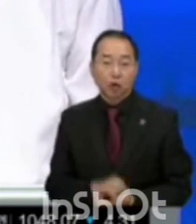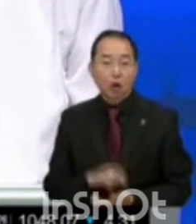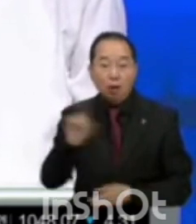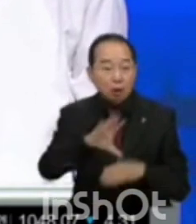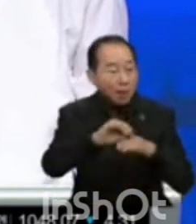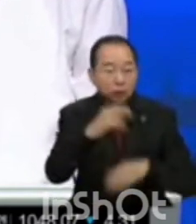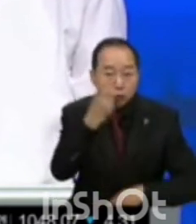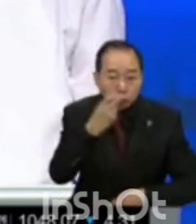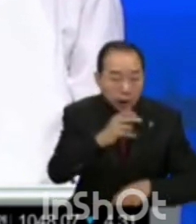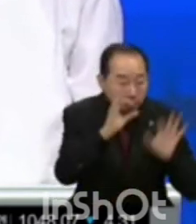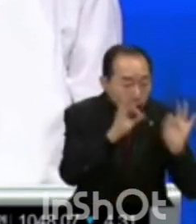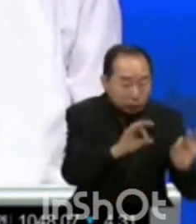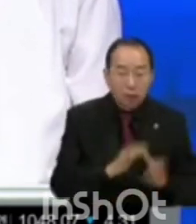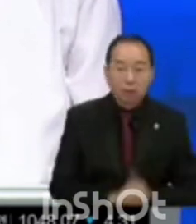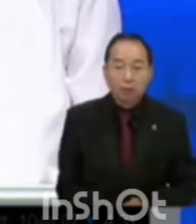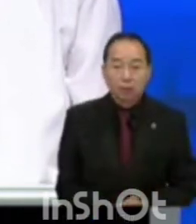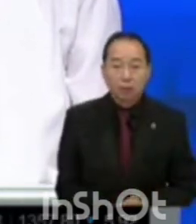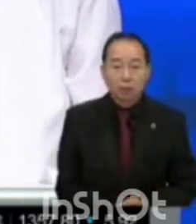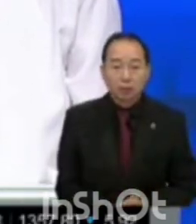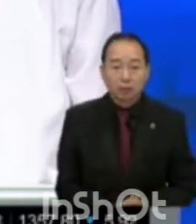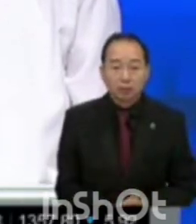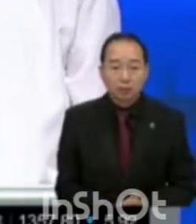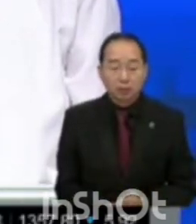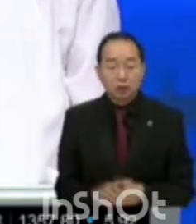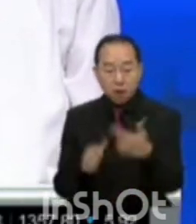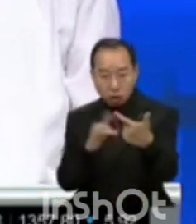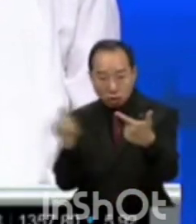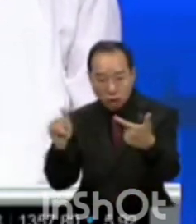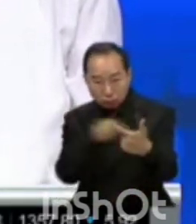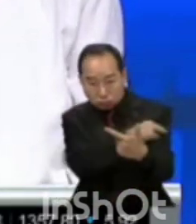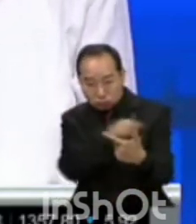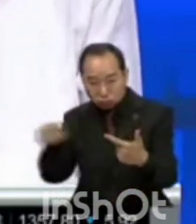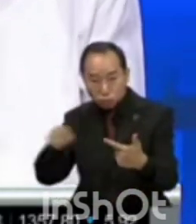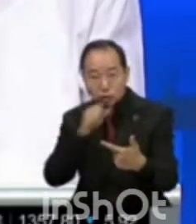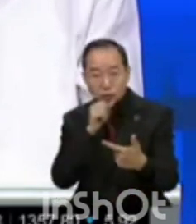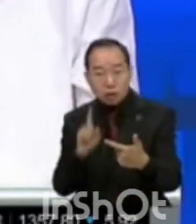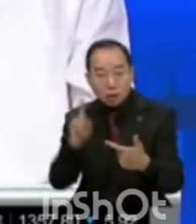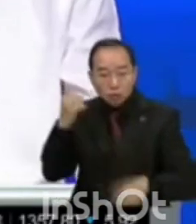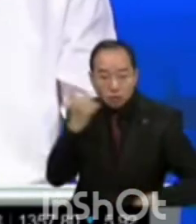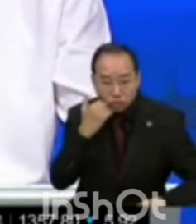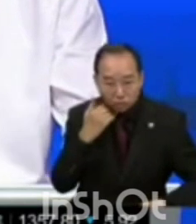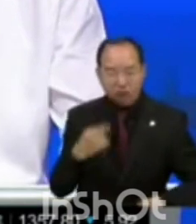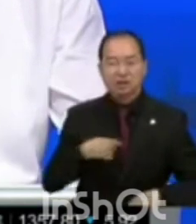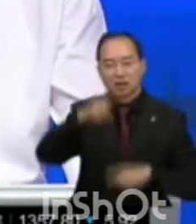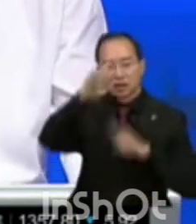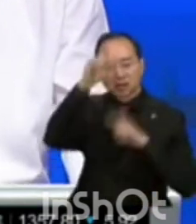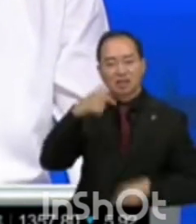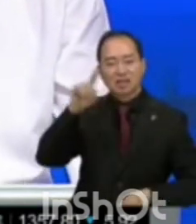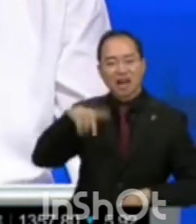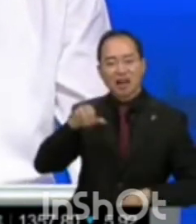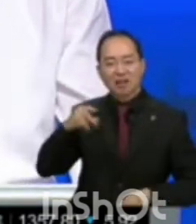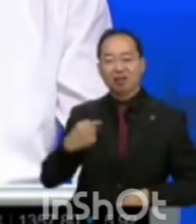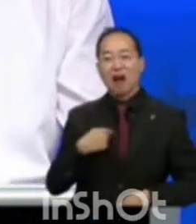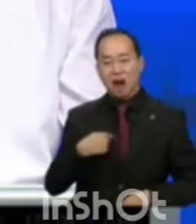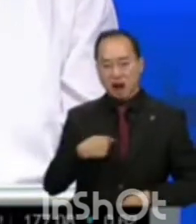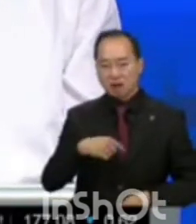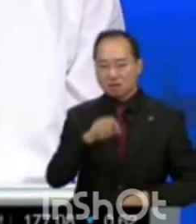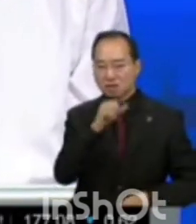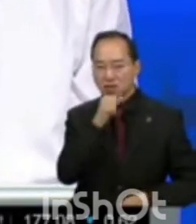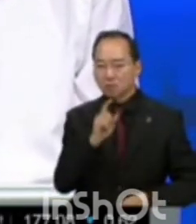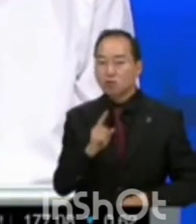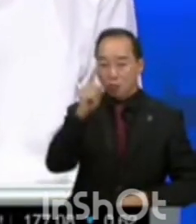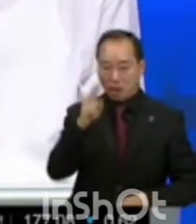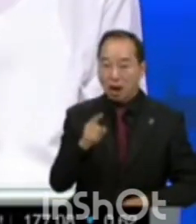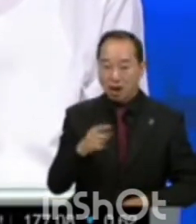조사를 보니까 우리 여섯 사람 중에서 제 점수가 제일 높게 나왔고 특히 알겠습니다. 국정 운영 능력 점수가 제일 높게 나왔다 이 말씀